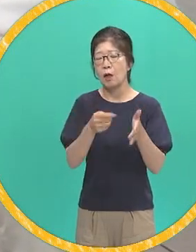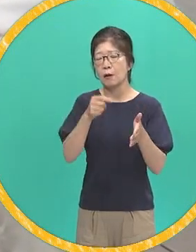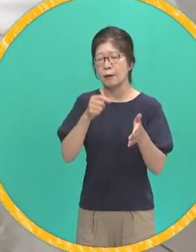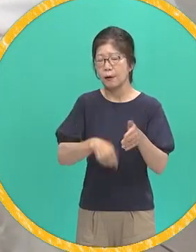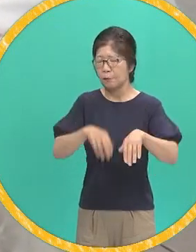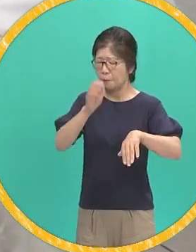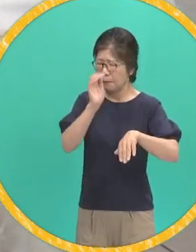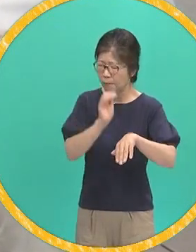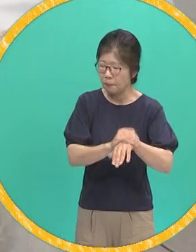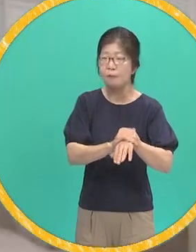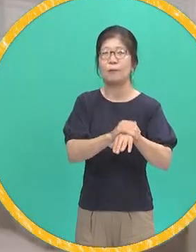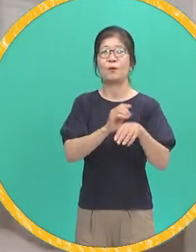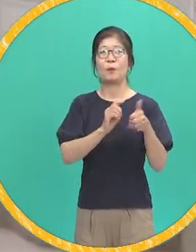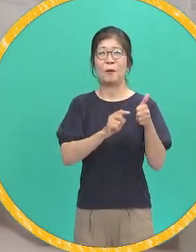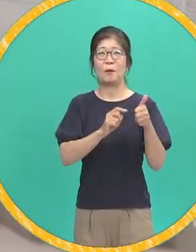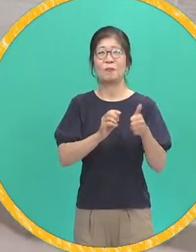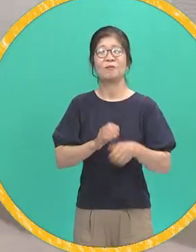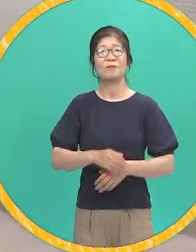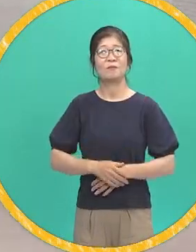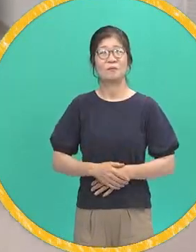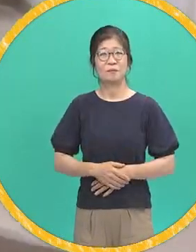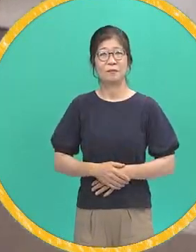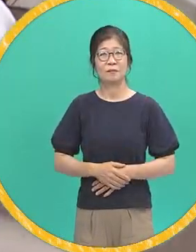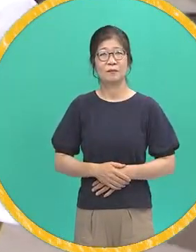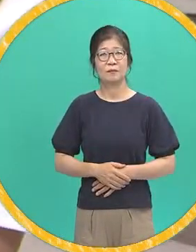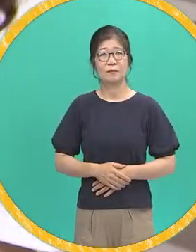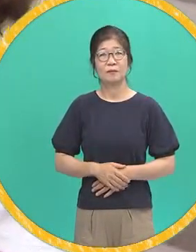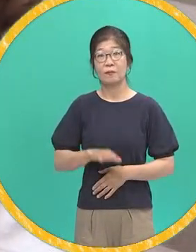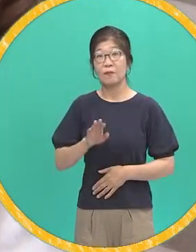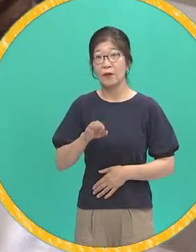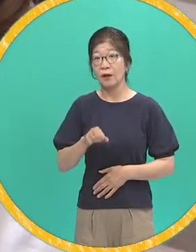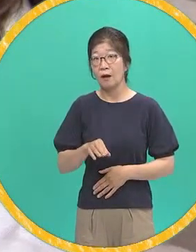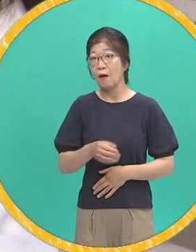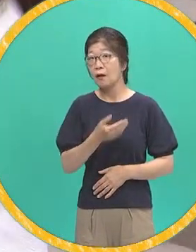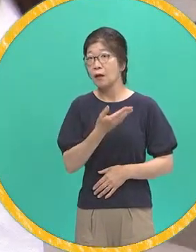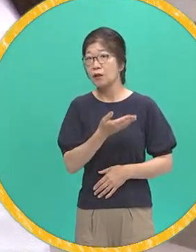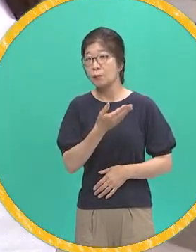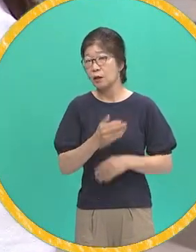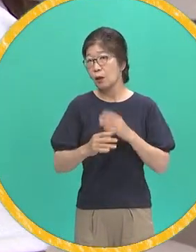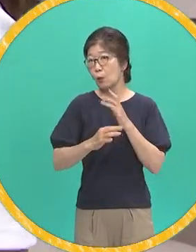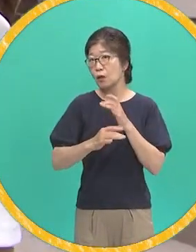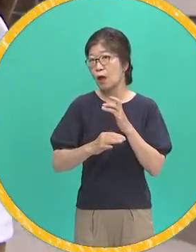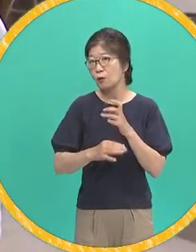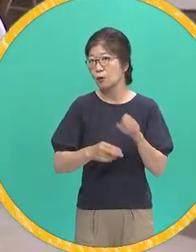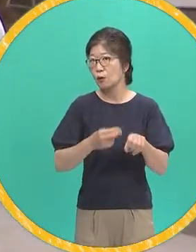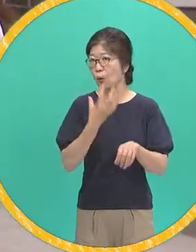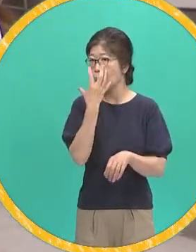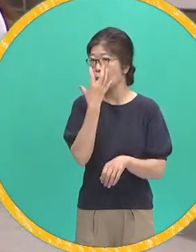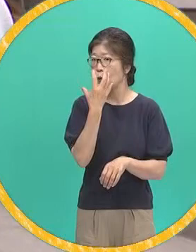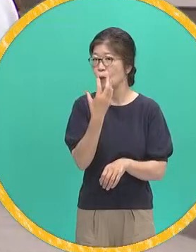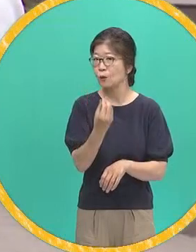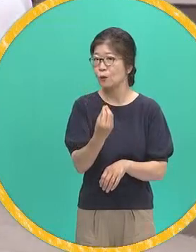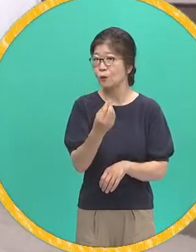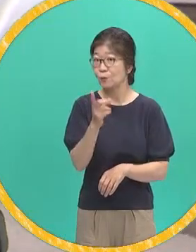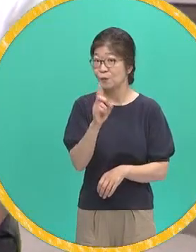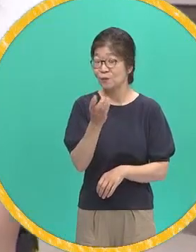プレイヤーこの畠山さんから見て立花さんのサックスの魅力ってどんなところですか